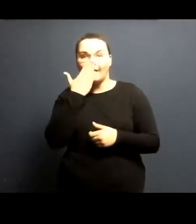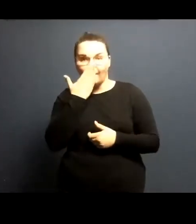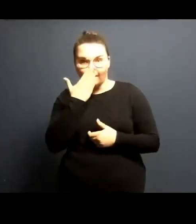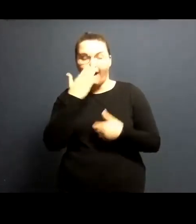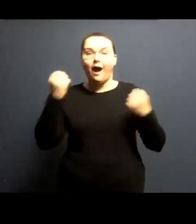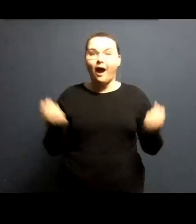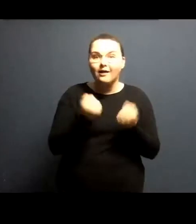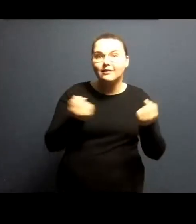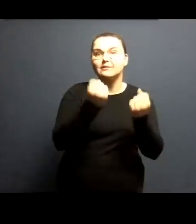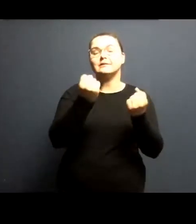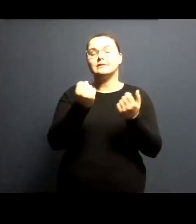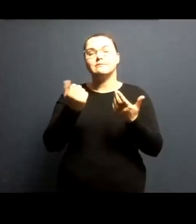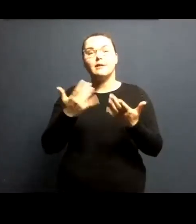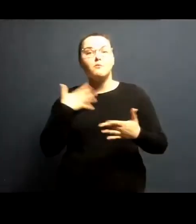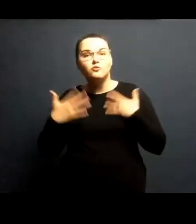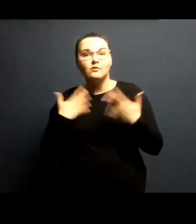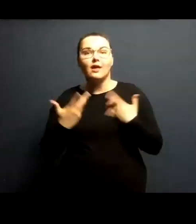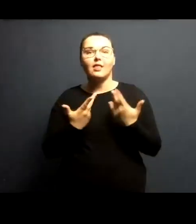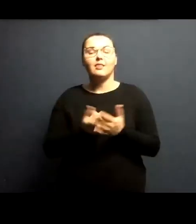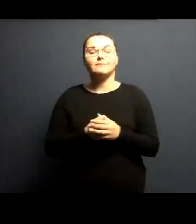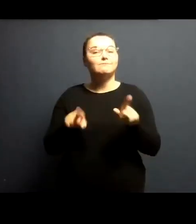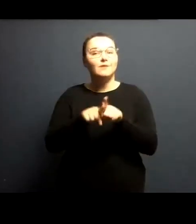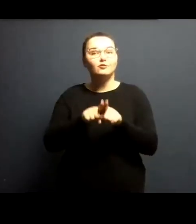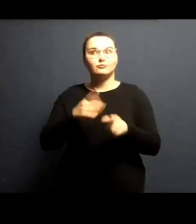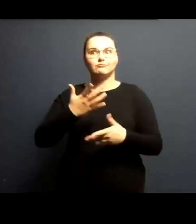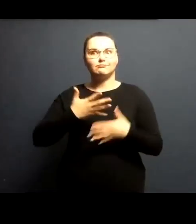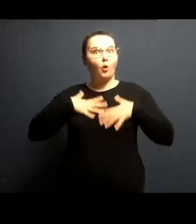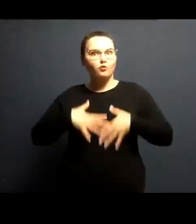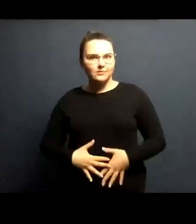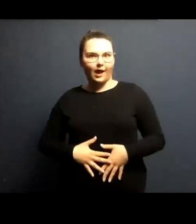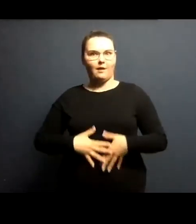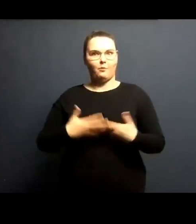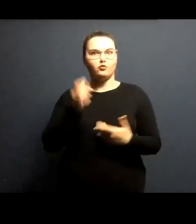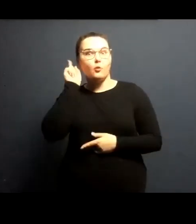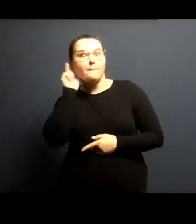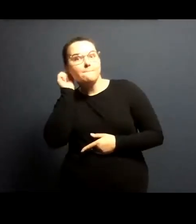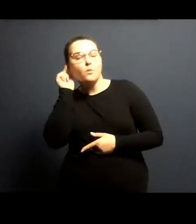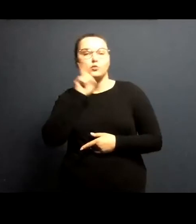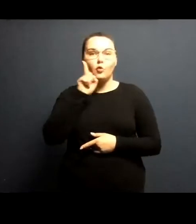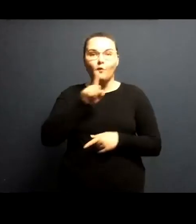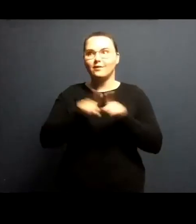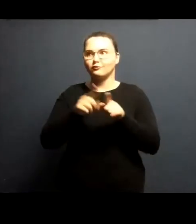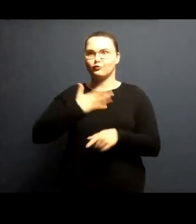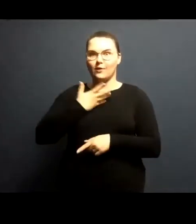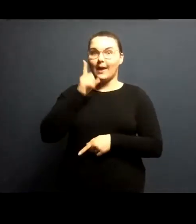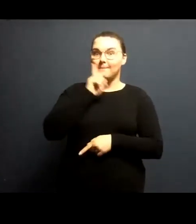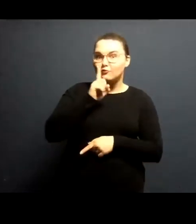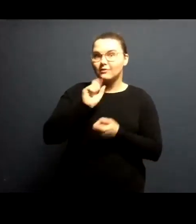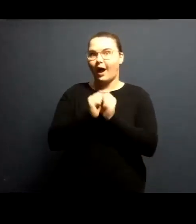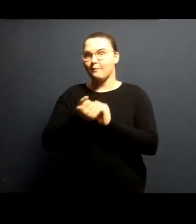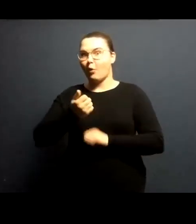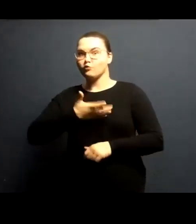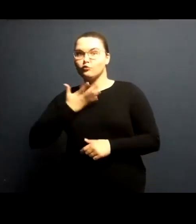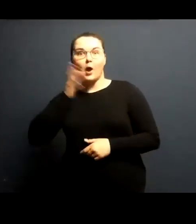drugie kwestia tożsamości płciowej, poczucia kobiecości, męskości i oczywiście całe